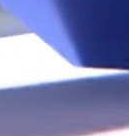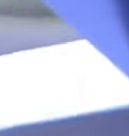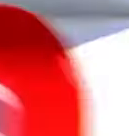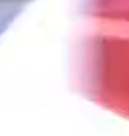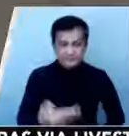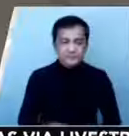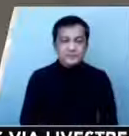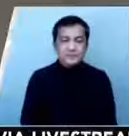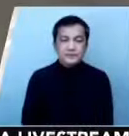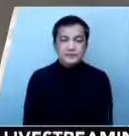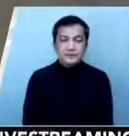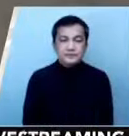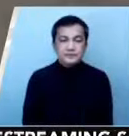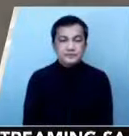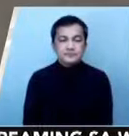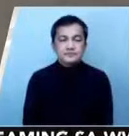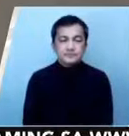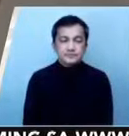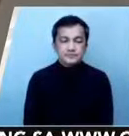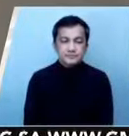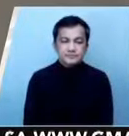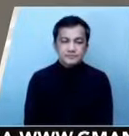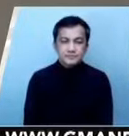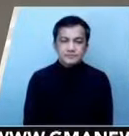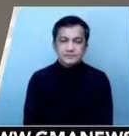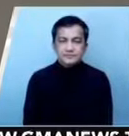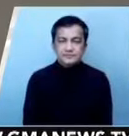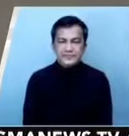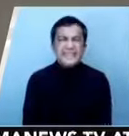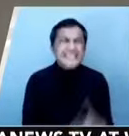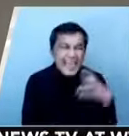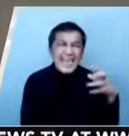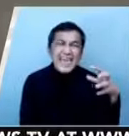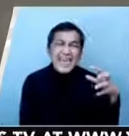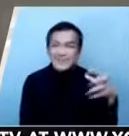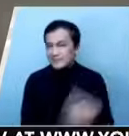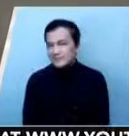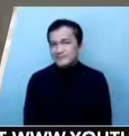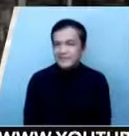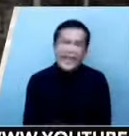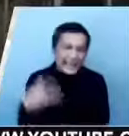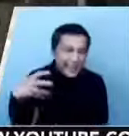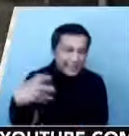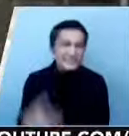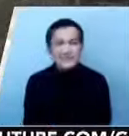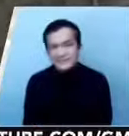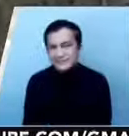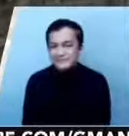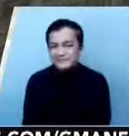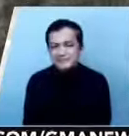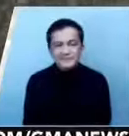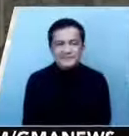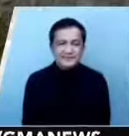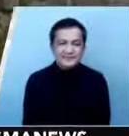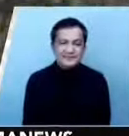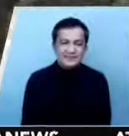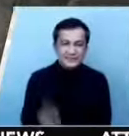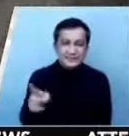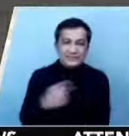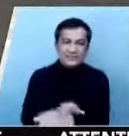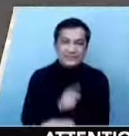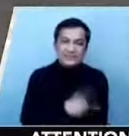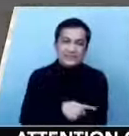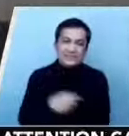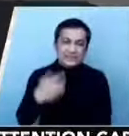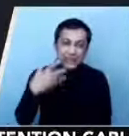Ang init! Sa tindi ng init sa